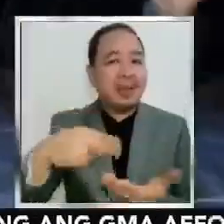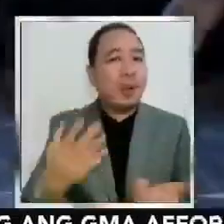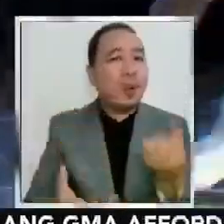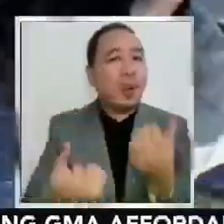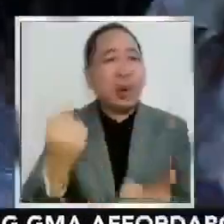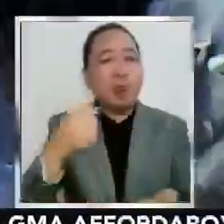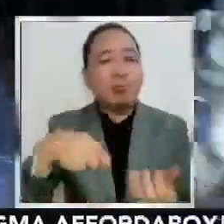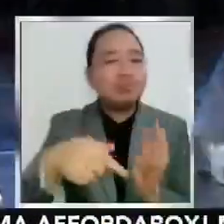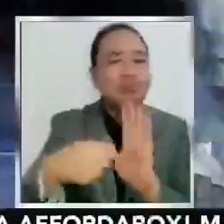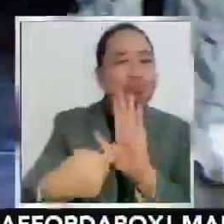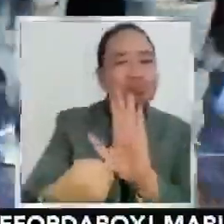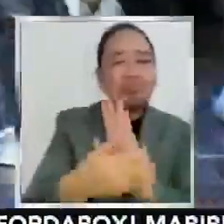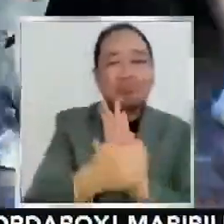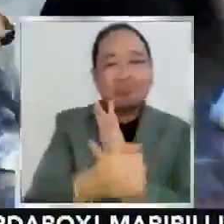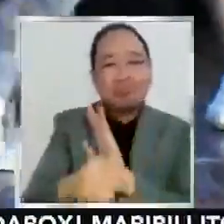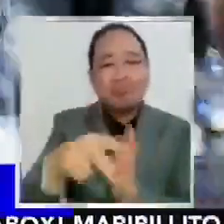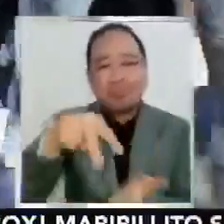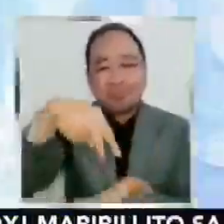floor.